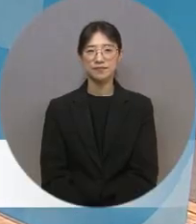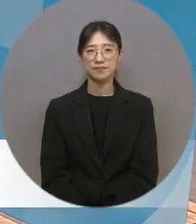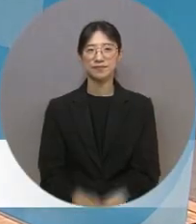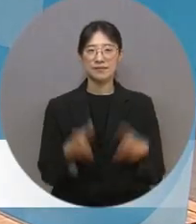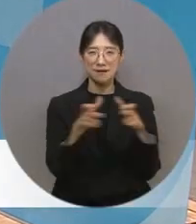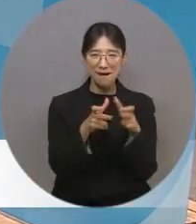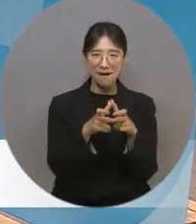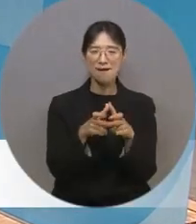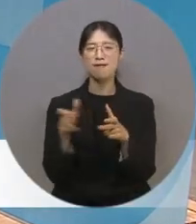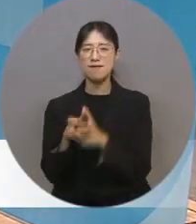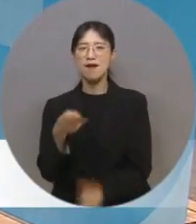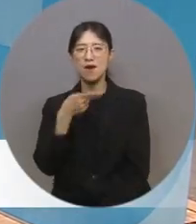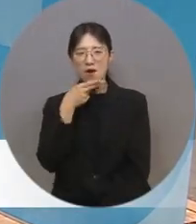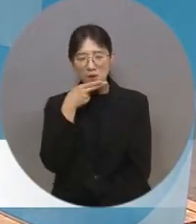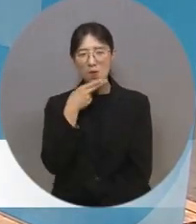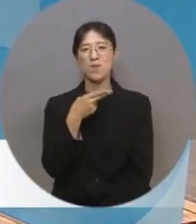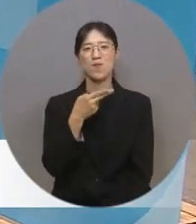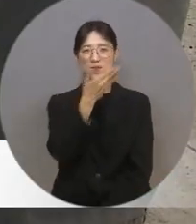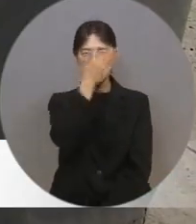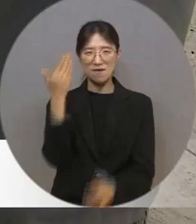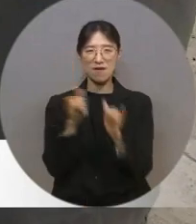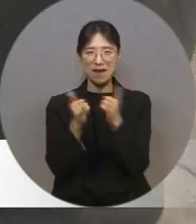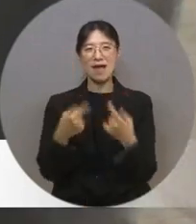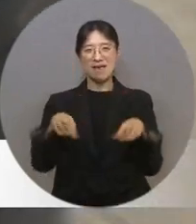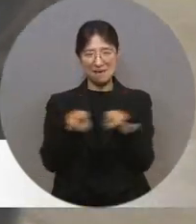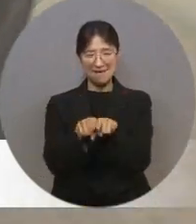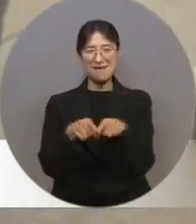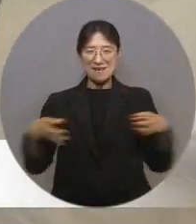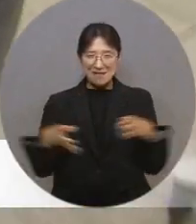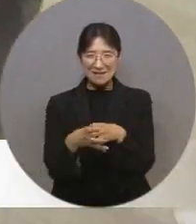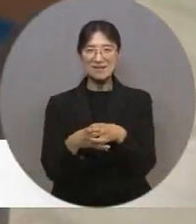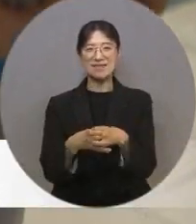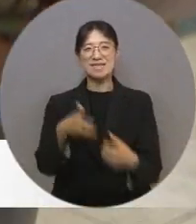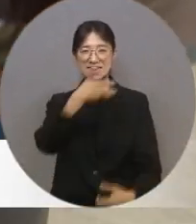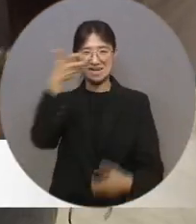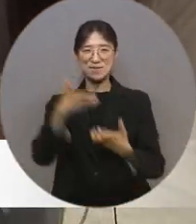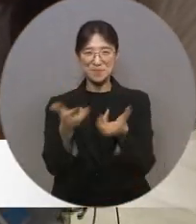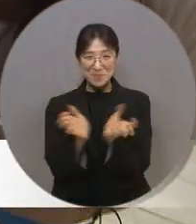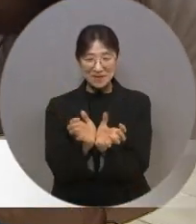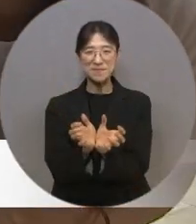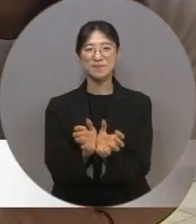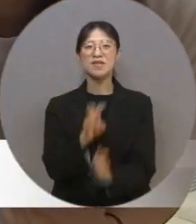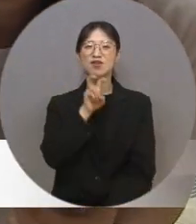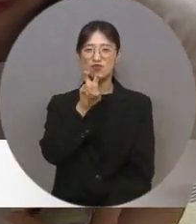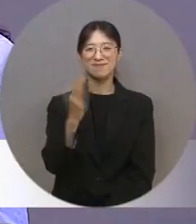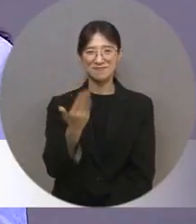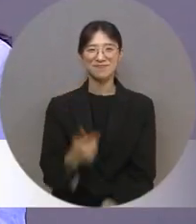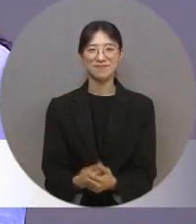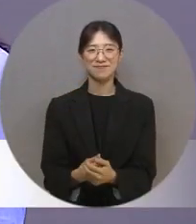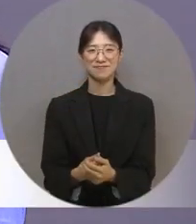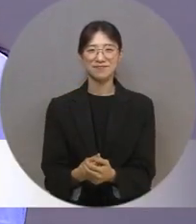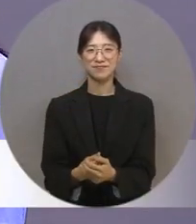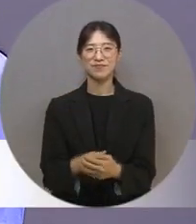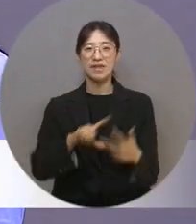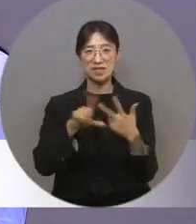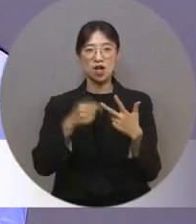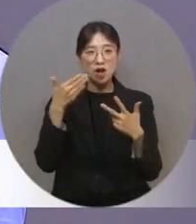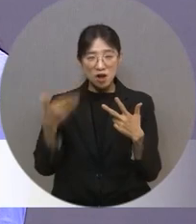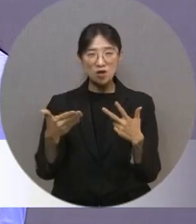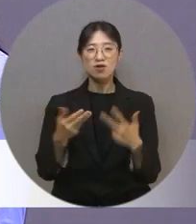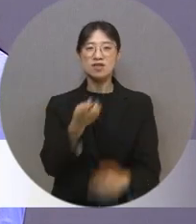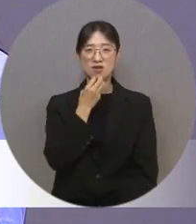장애 청년, 비장애 청년과 함께해온 장애 청년 드림팀이 20살 청년이 됐습니다. 서울